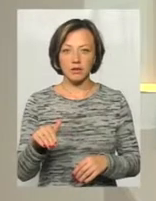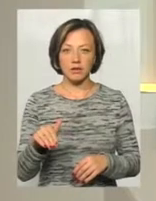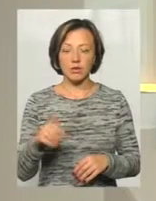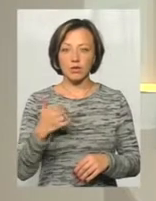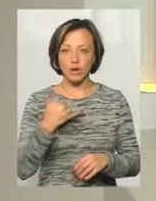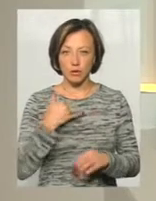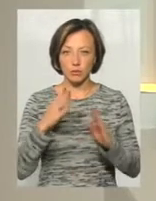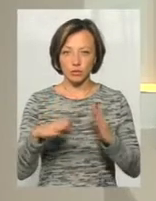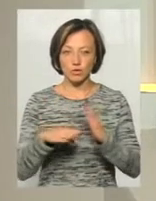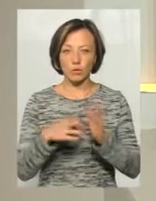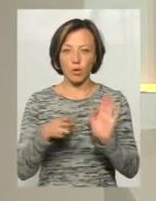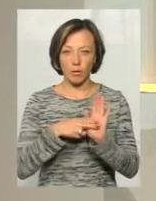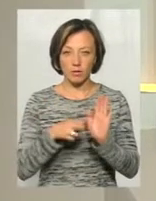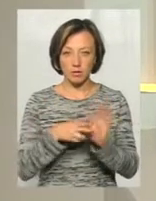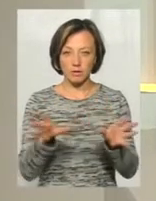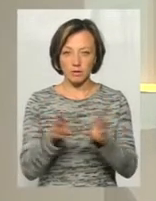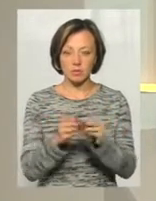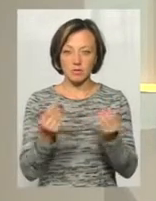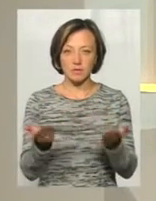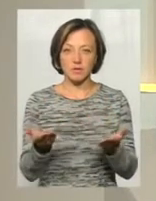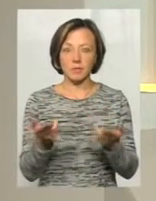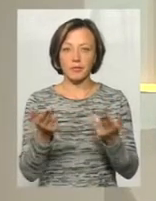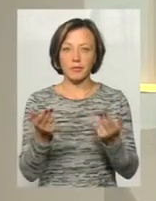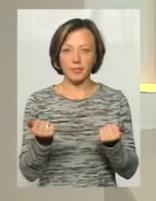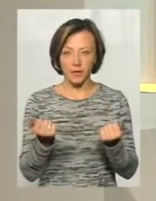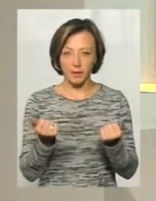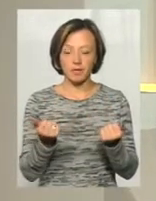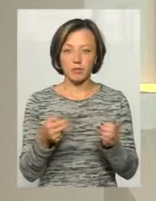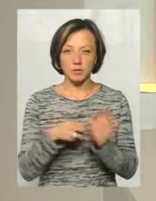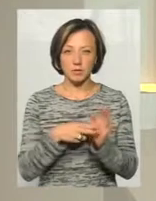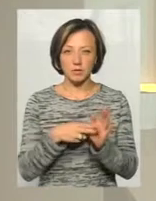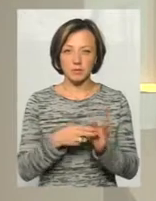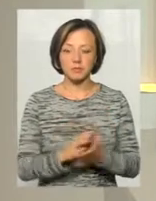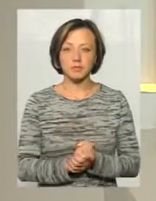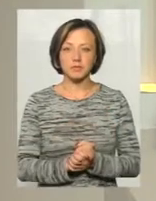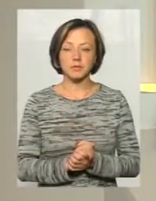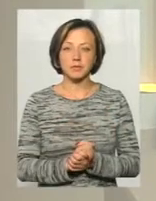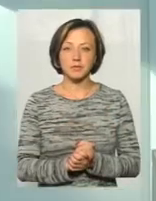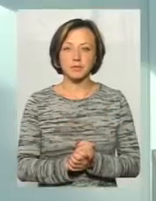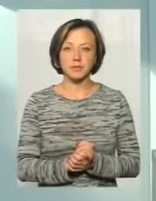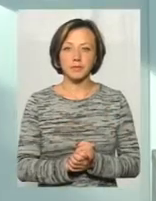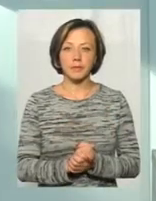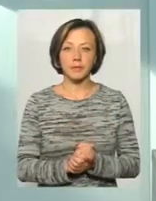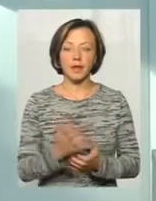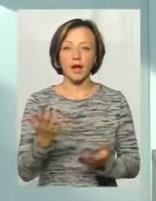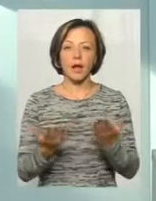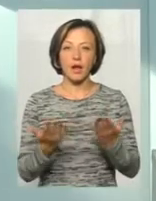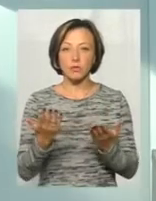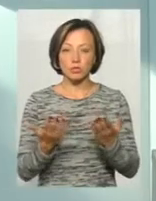розрахувати чи ні? Вони прописані разом з вами? Так, вони всі прописані. Дякую, пані Валентина. Якщо розрахунок